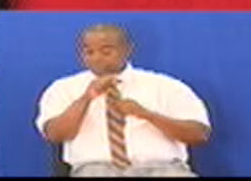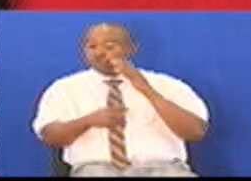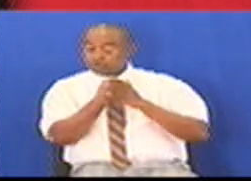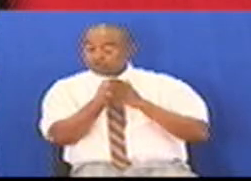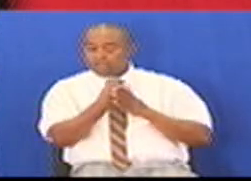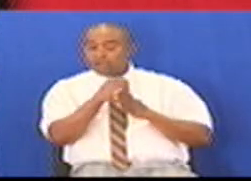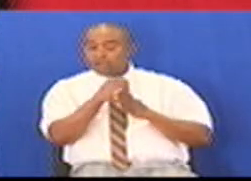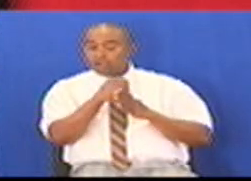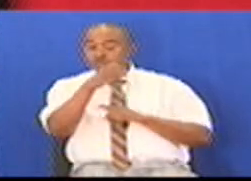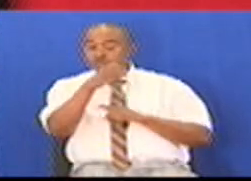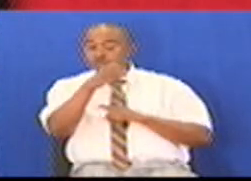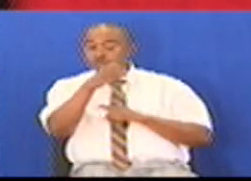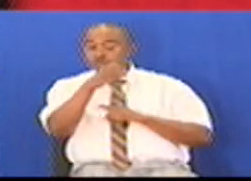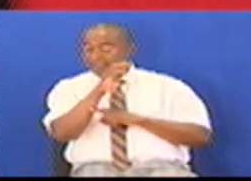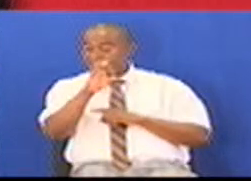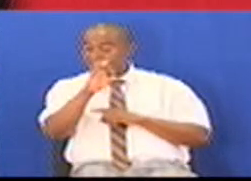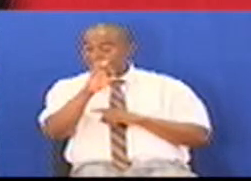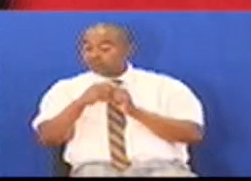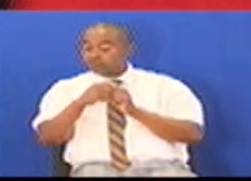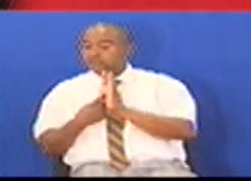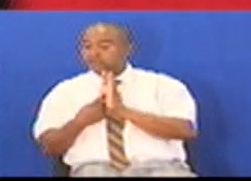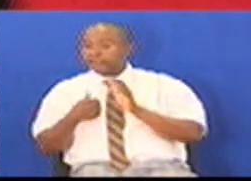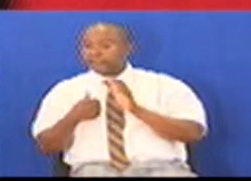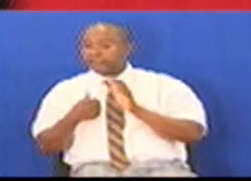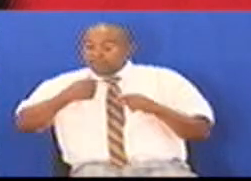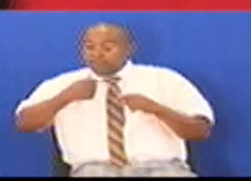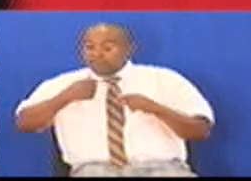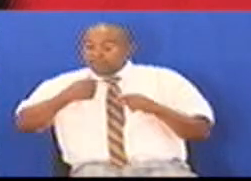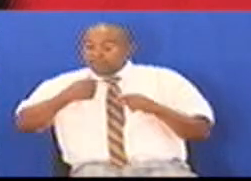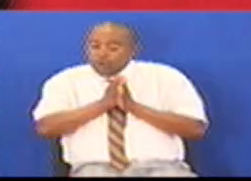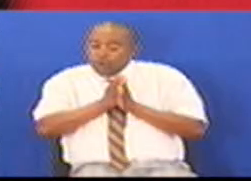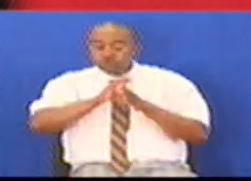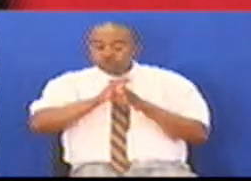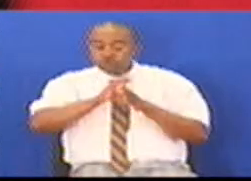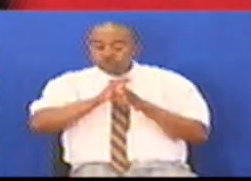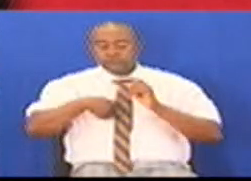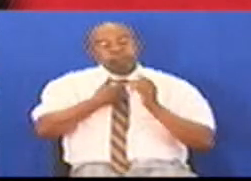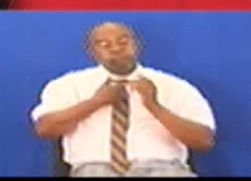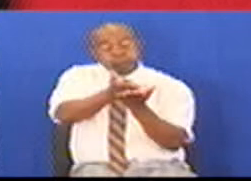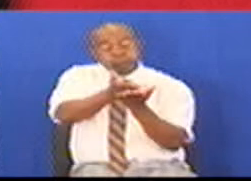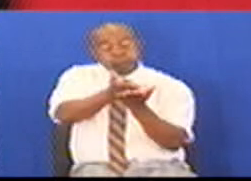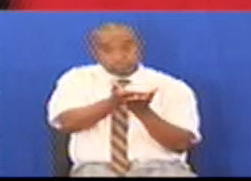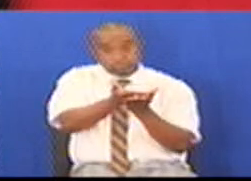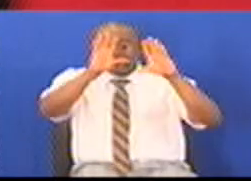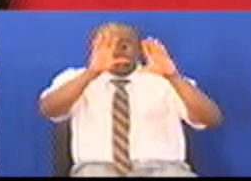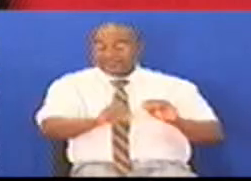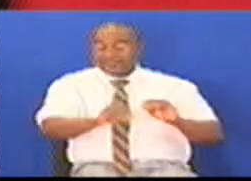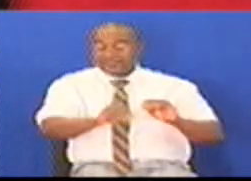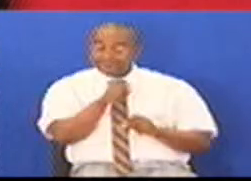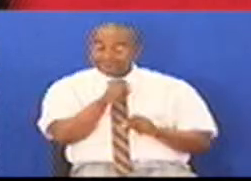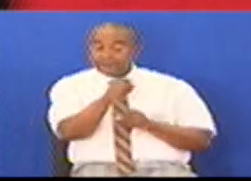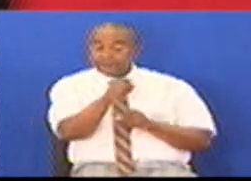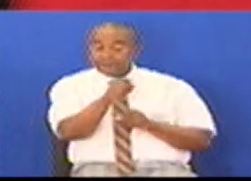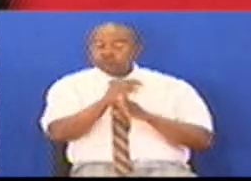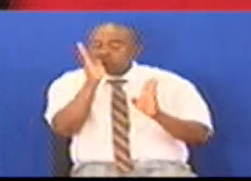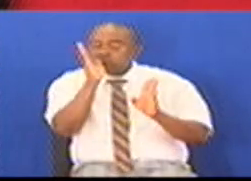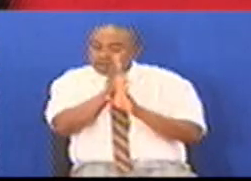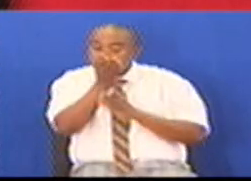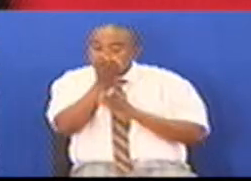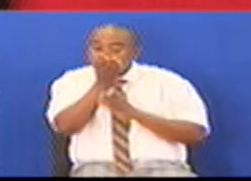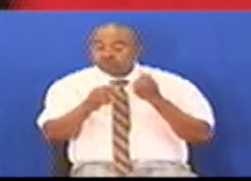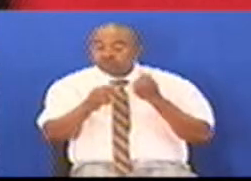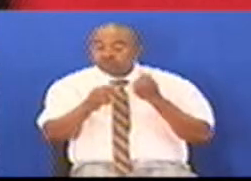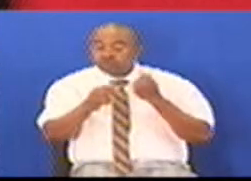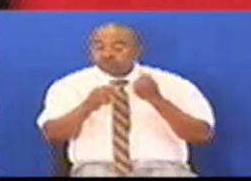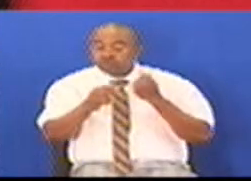2016, naomba kutumia fursa hii kuwasilisha taarifa ya kamati ya bunge ya budget kuhusu hali ya uchumi wa taifa kwa